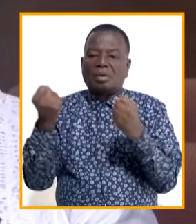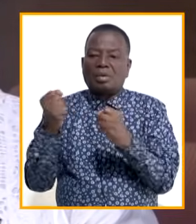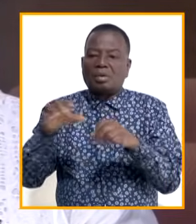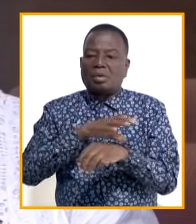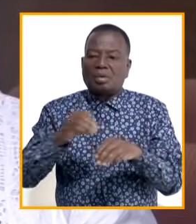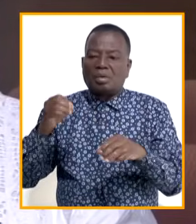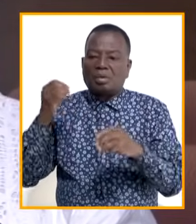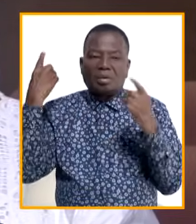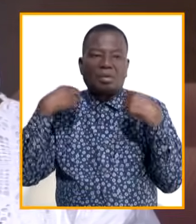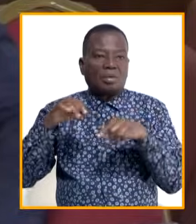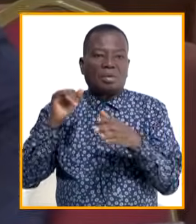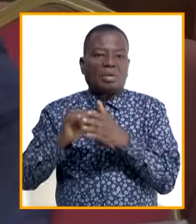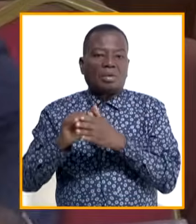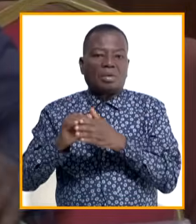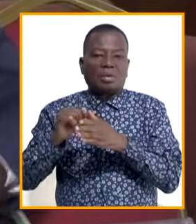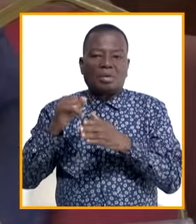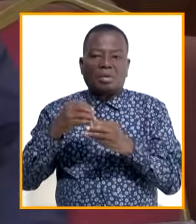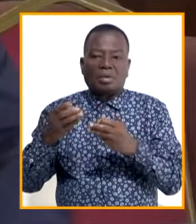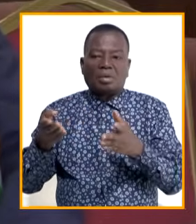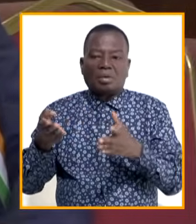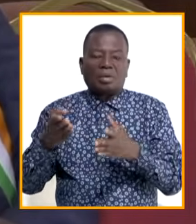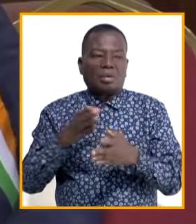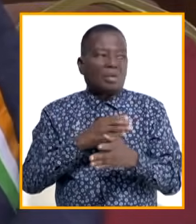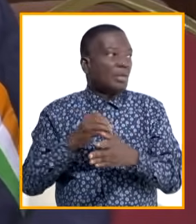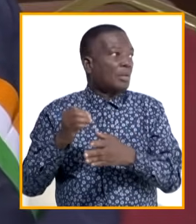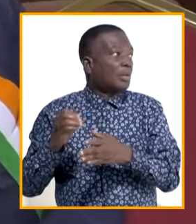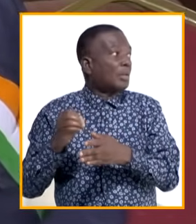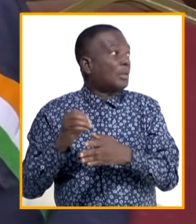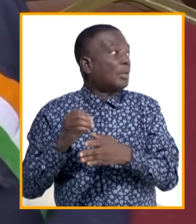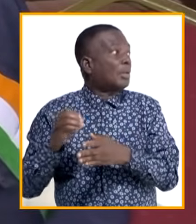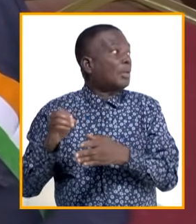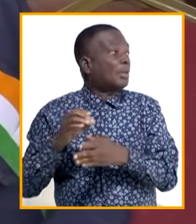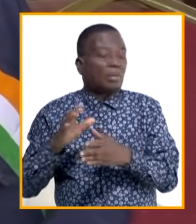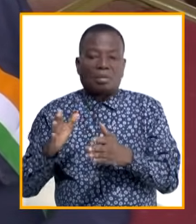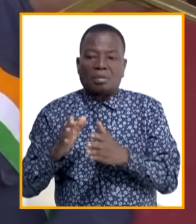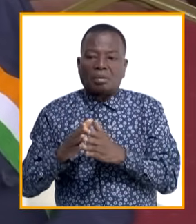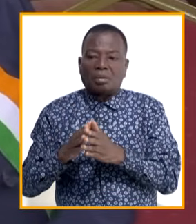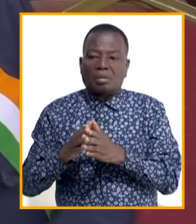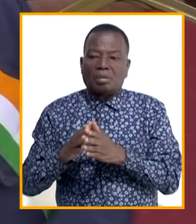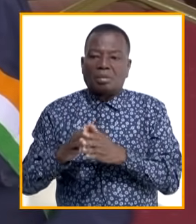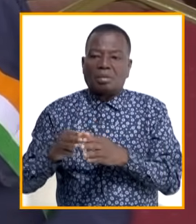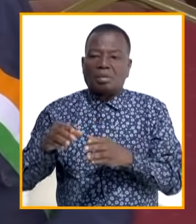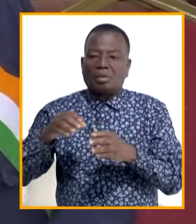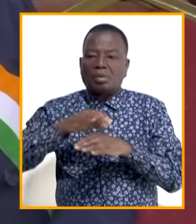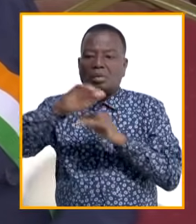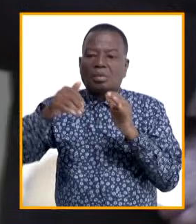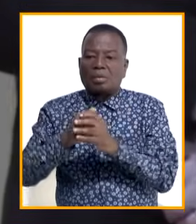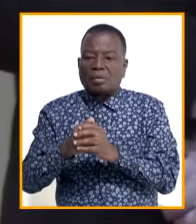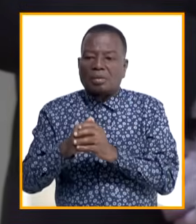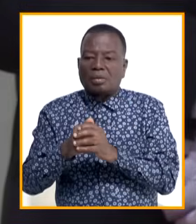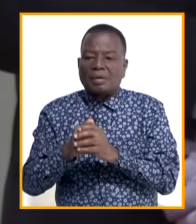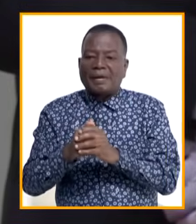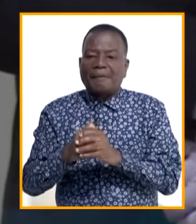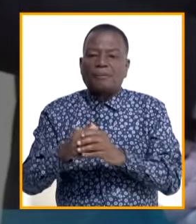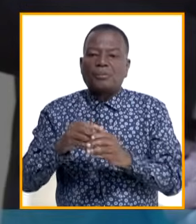Sénat au cours de cette deuxième session ordinaire 2023. Notre institution a adopté au total